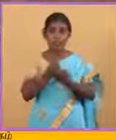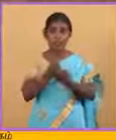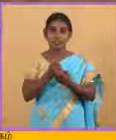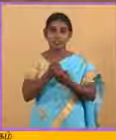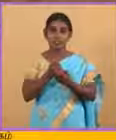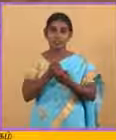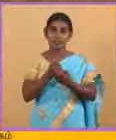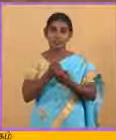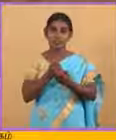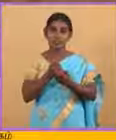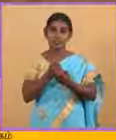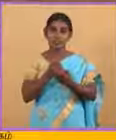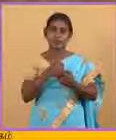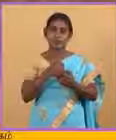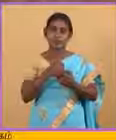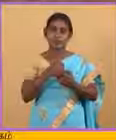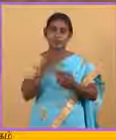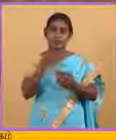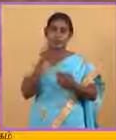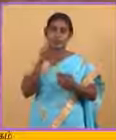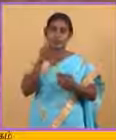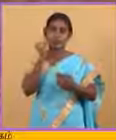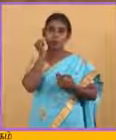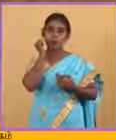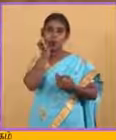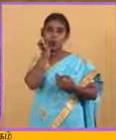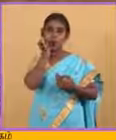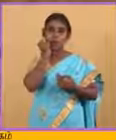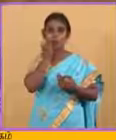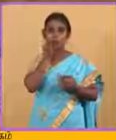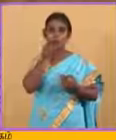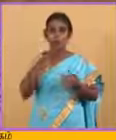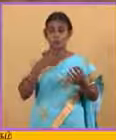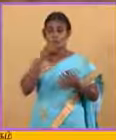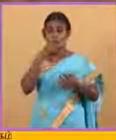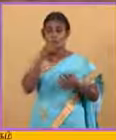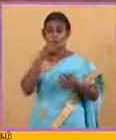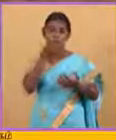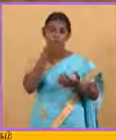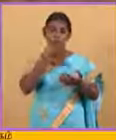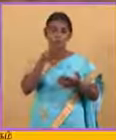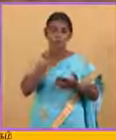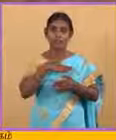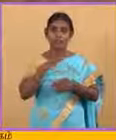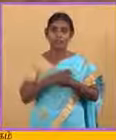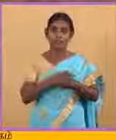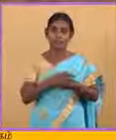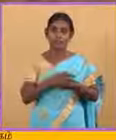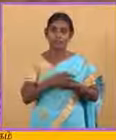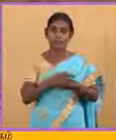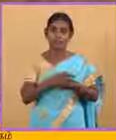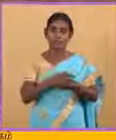எவரையும் வாயால் புகழ்ந்து பாடாது என்ற கொள்கையை கொண்டவர். அதாவது பாரிவள்ளல்